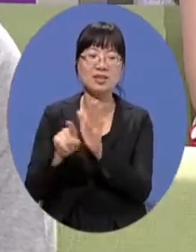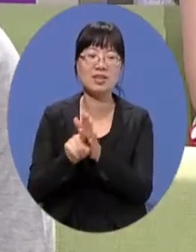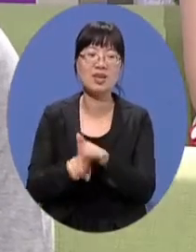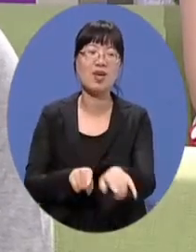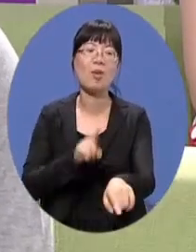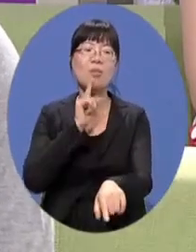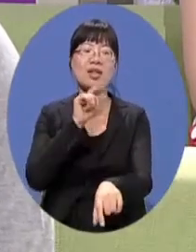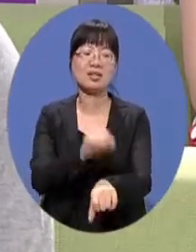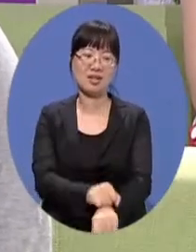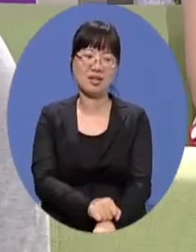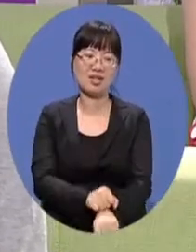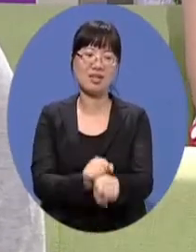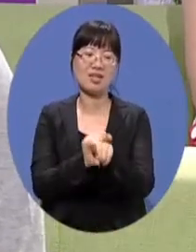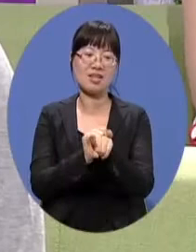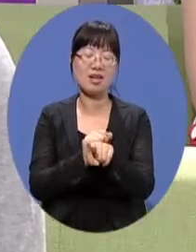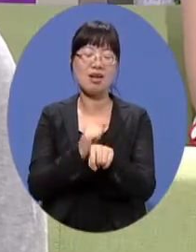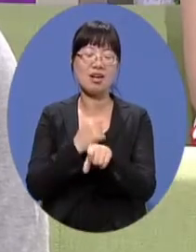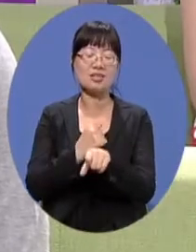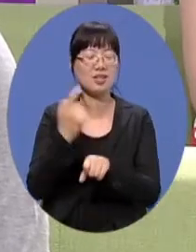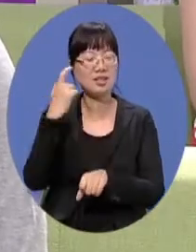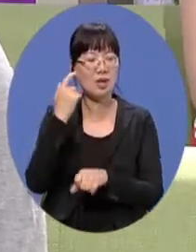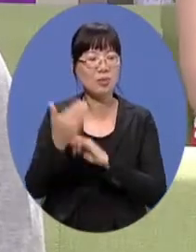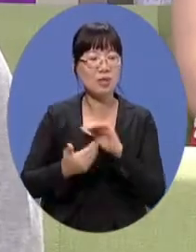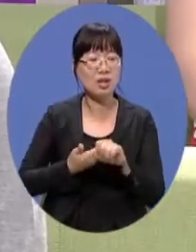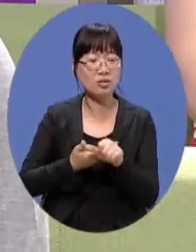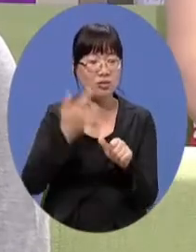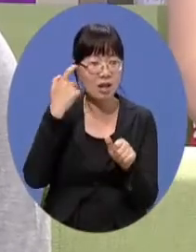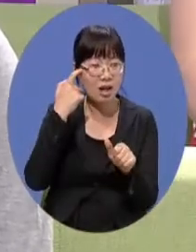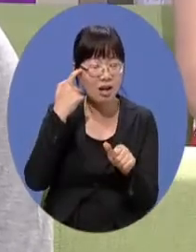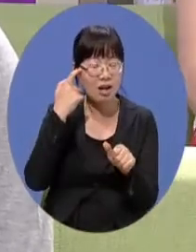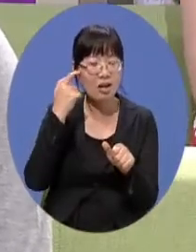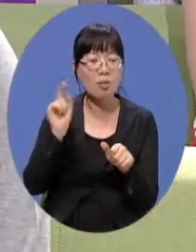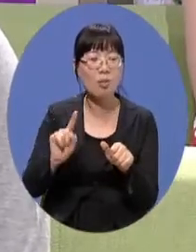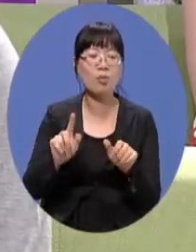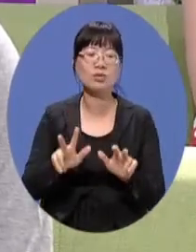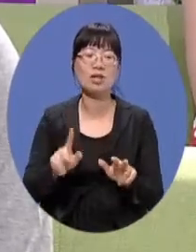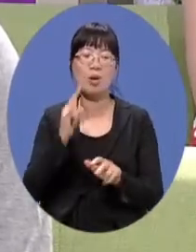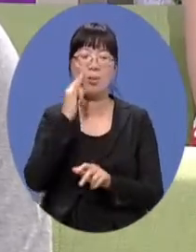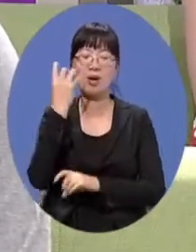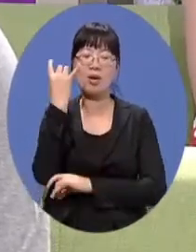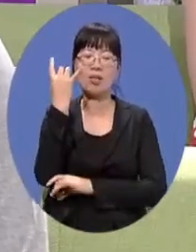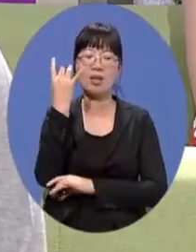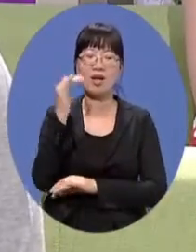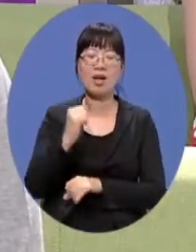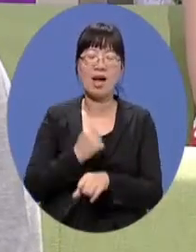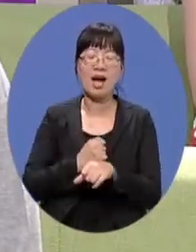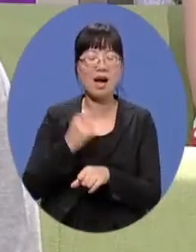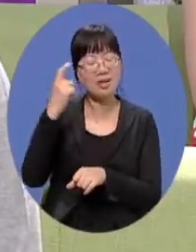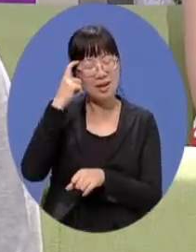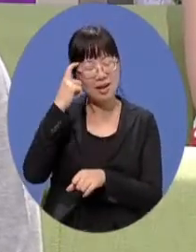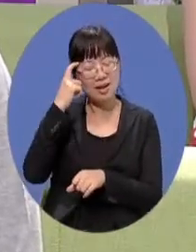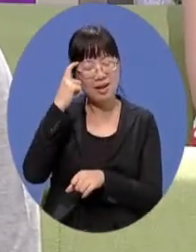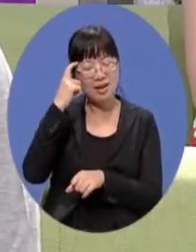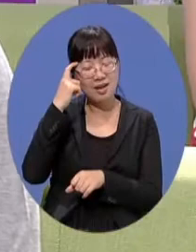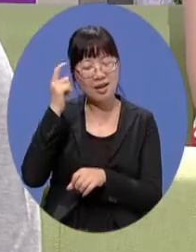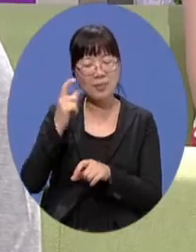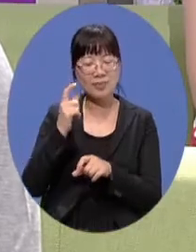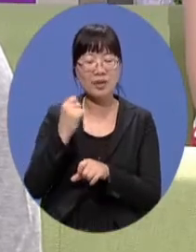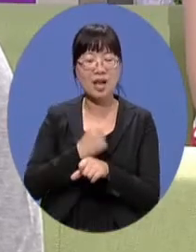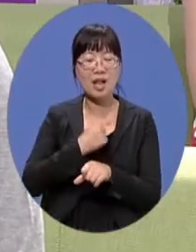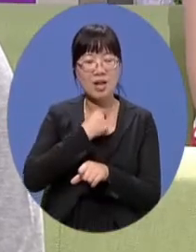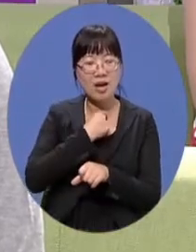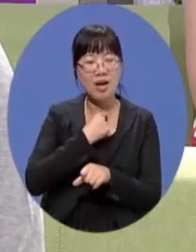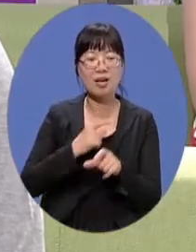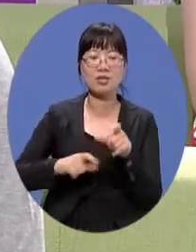잘 말했다. 마침 해주려고 그랬는데 미리 해줄까? 뭐 이러면서 하면은 이제 엄마는 원래 하려고 하는 건 하잖아. 꼭 뒤에 붙여야죠. 하려고 하는